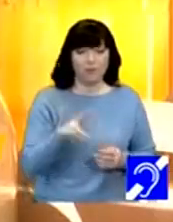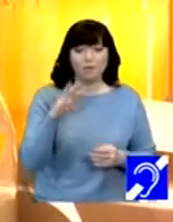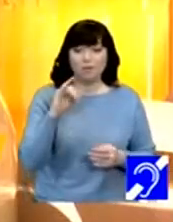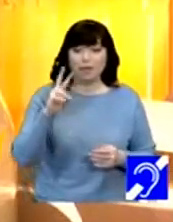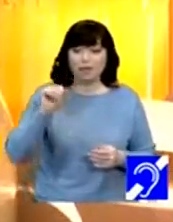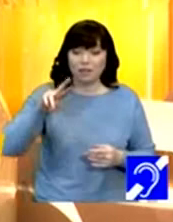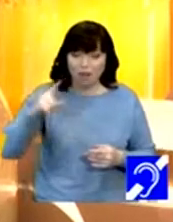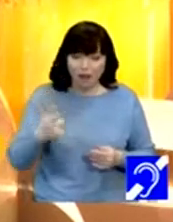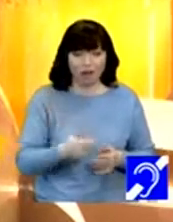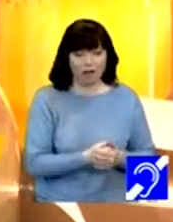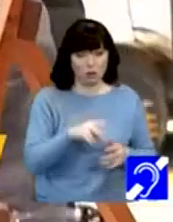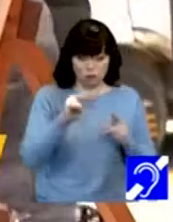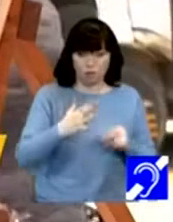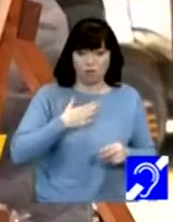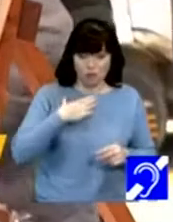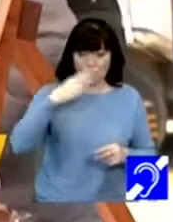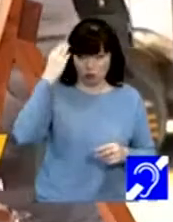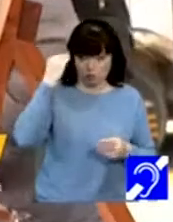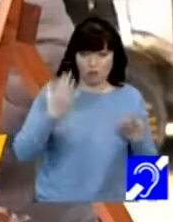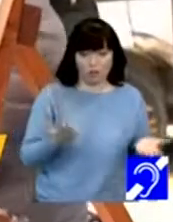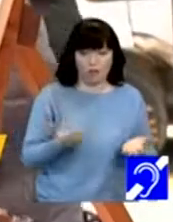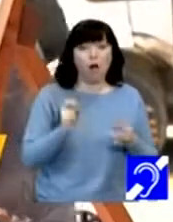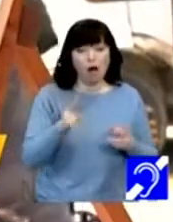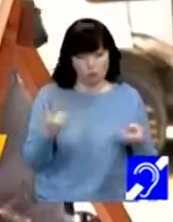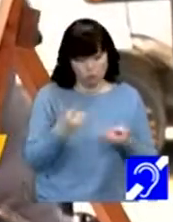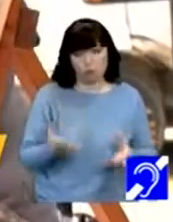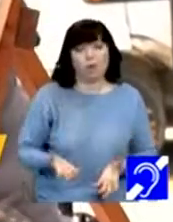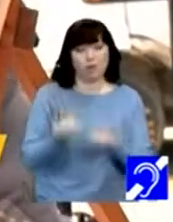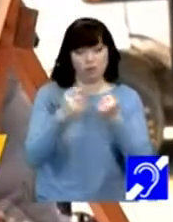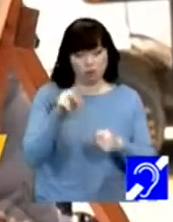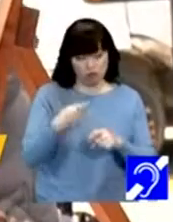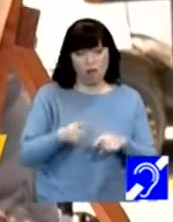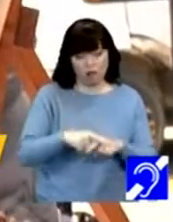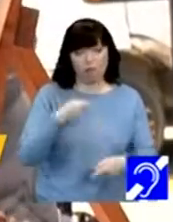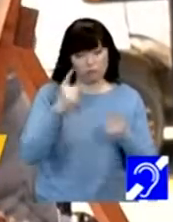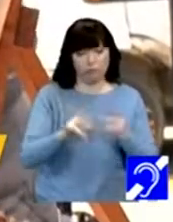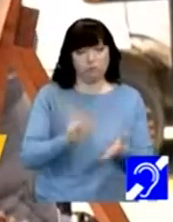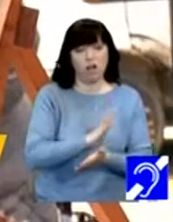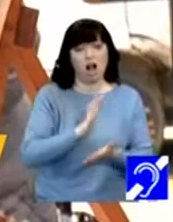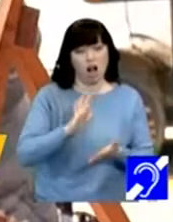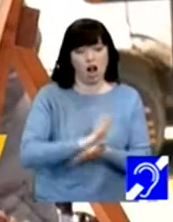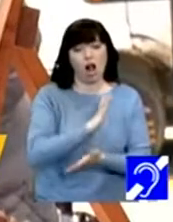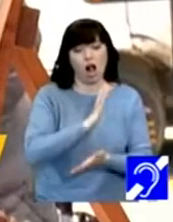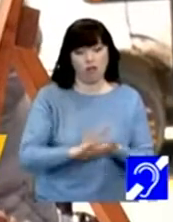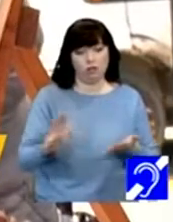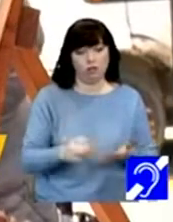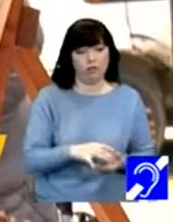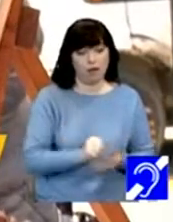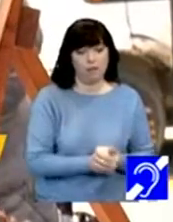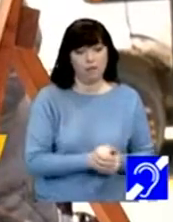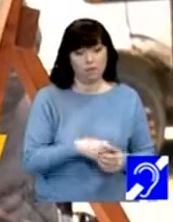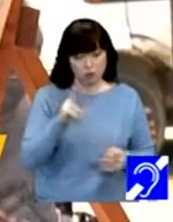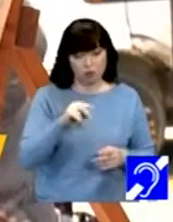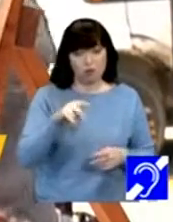migdale. Producția noastră cultivată pe pământul nostru este cea mai calitativă. Și dacă omul pune suflet, dar țăranul nostru iubește să